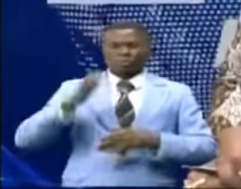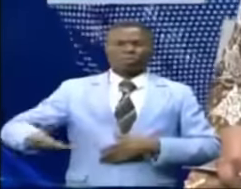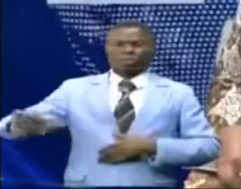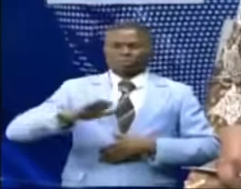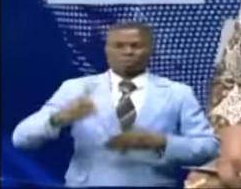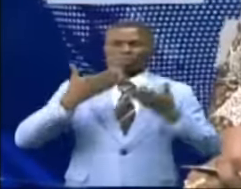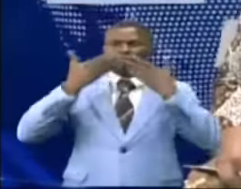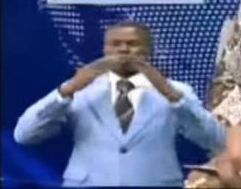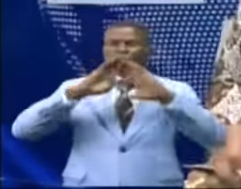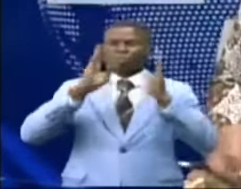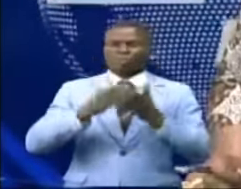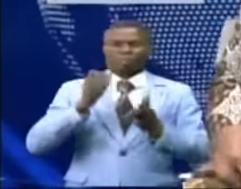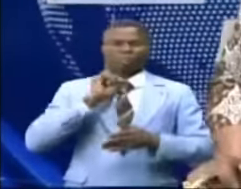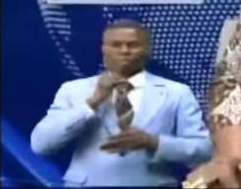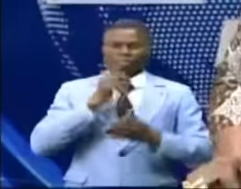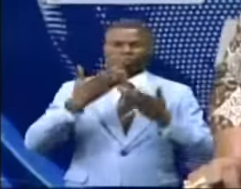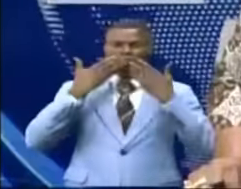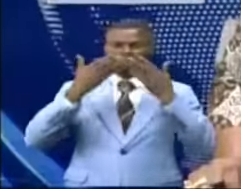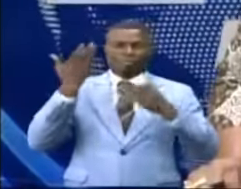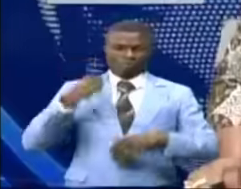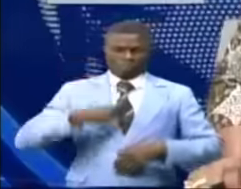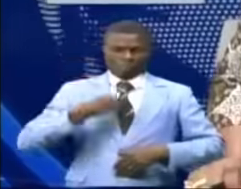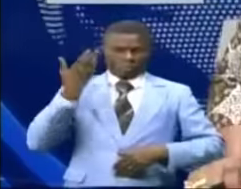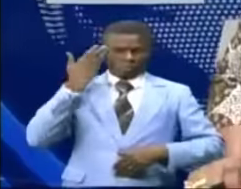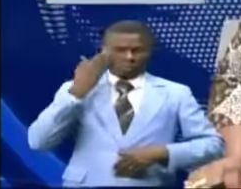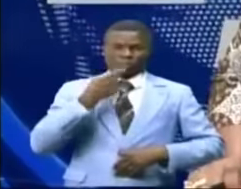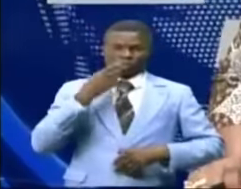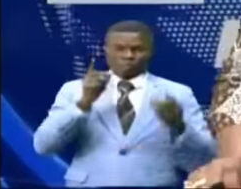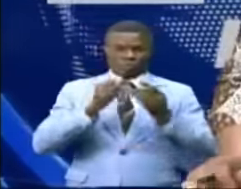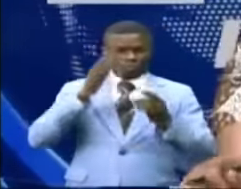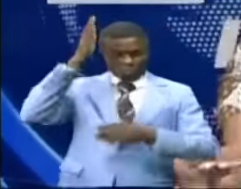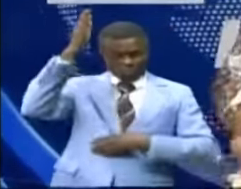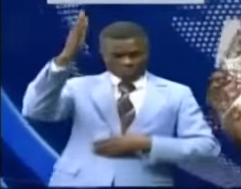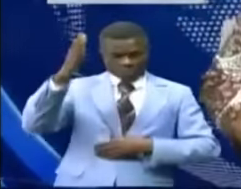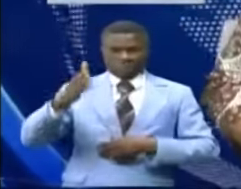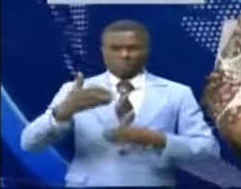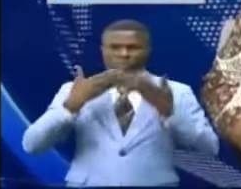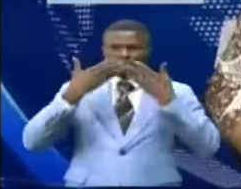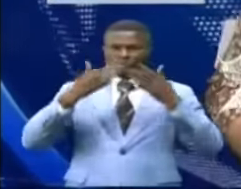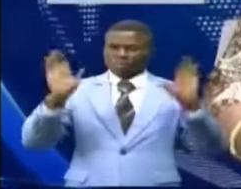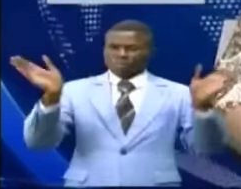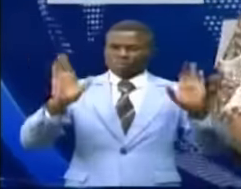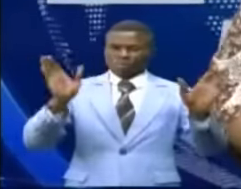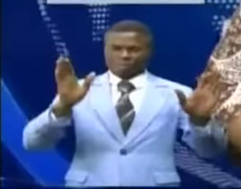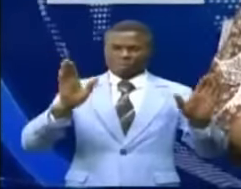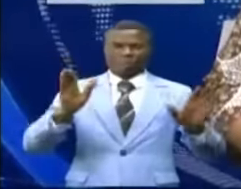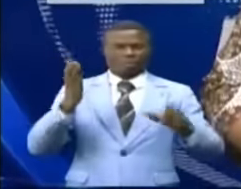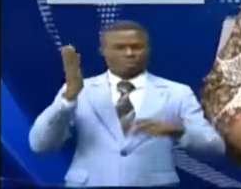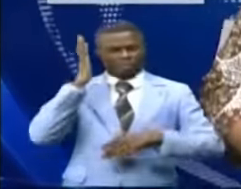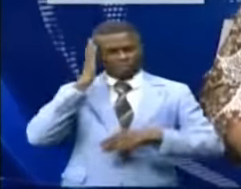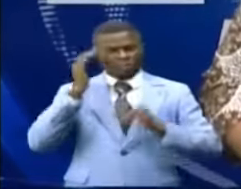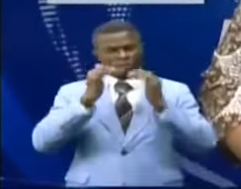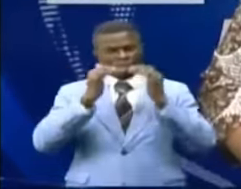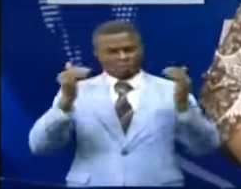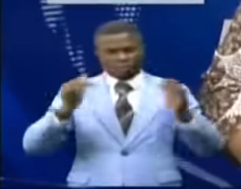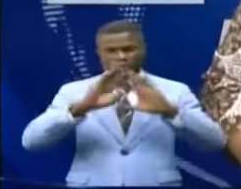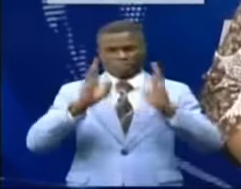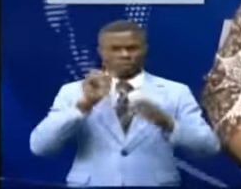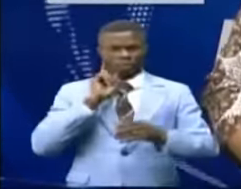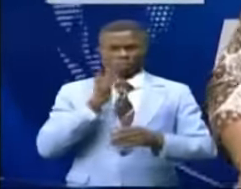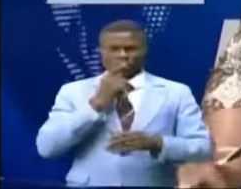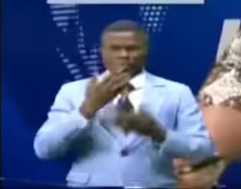nos antennes. Retrouvées à 23h, Mamie France Zaina, demain 7h, Eric Kabamba. Moi, j'aurai le plaisir de revenir à